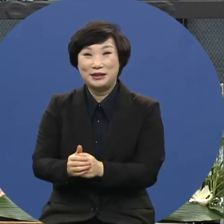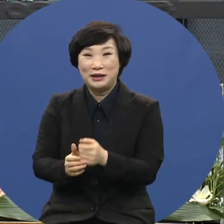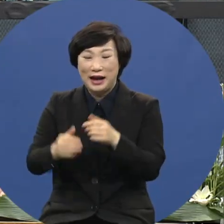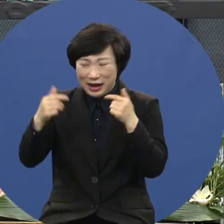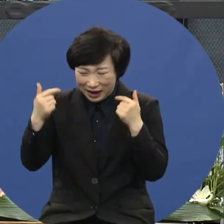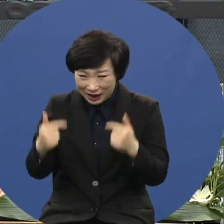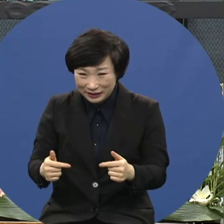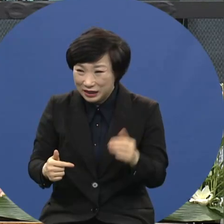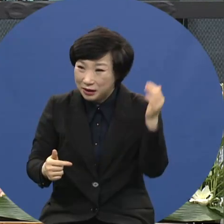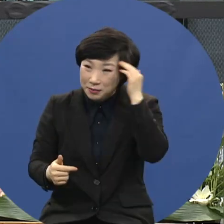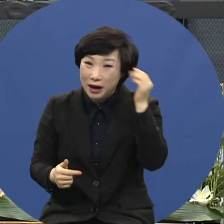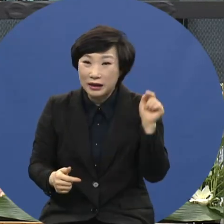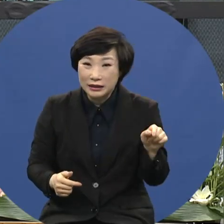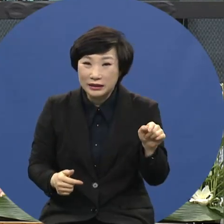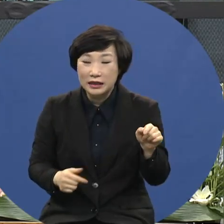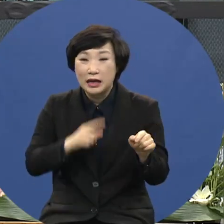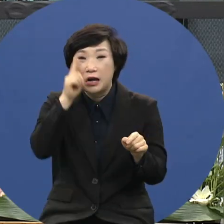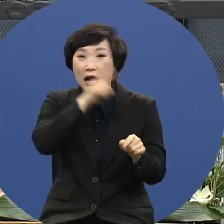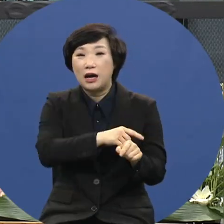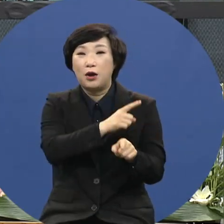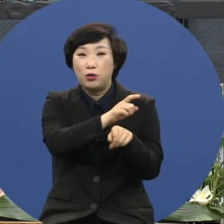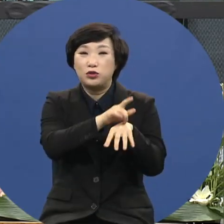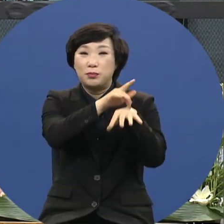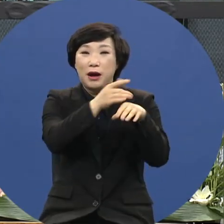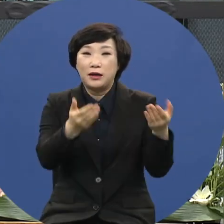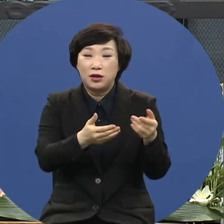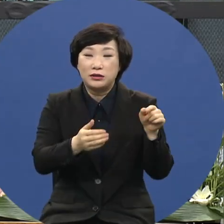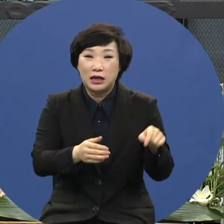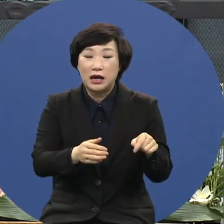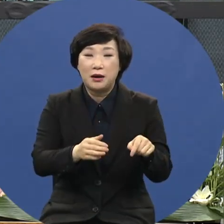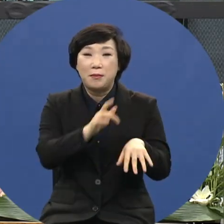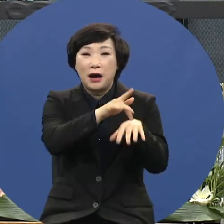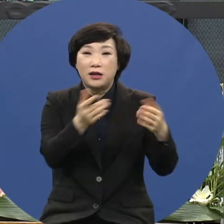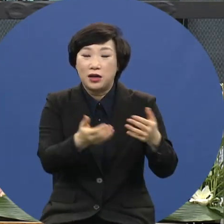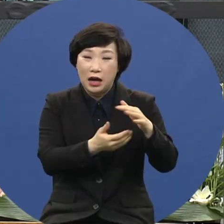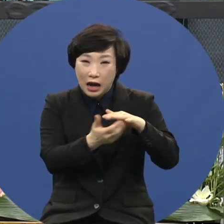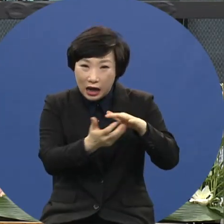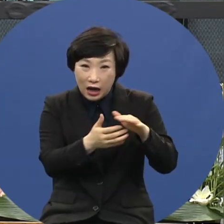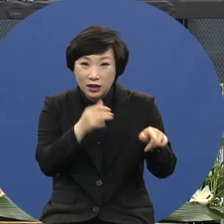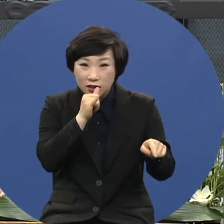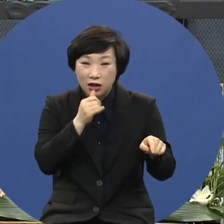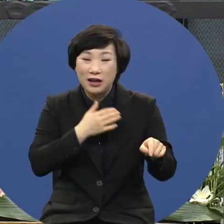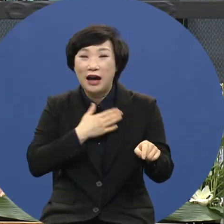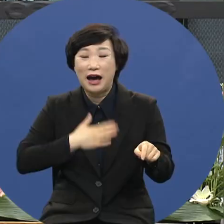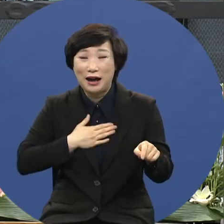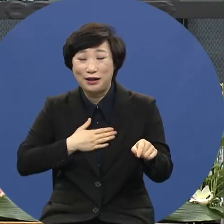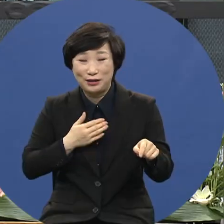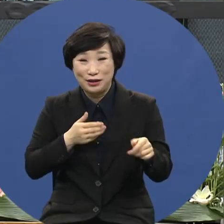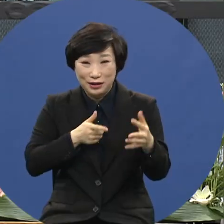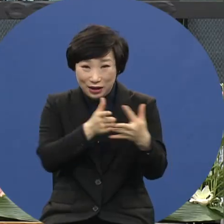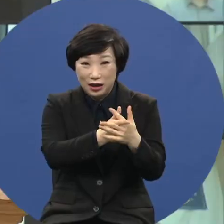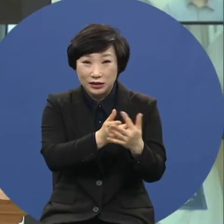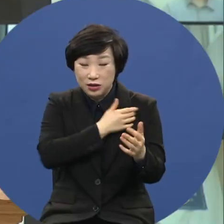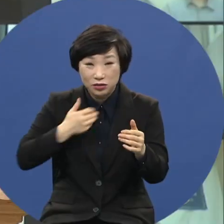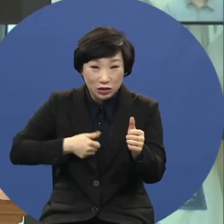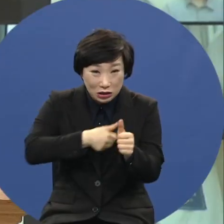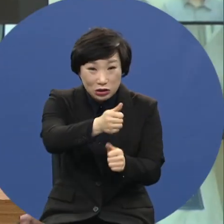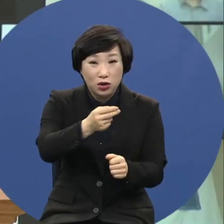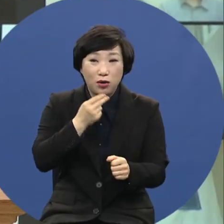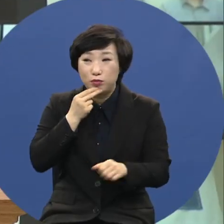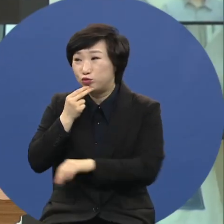항상 방해하는 이 악한 마귀의 괴계를 능히 대적하고 이기지 않으면